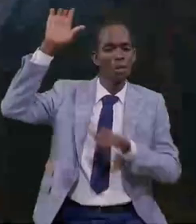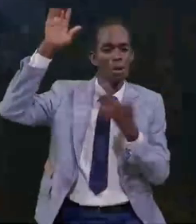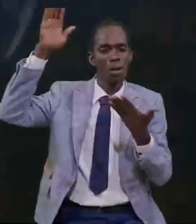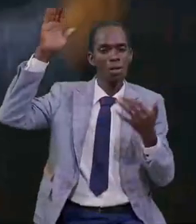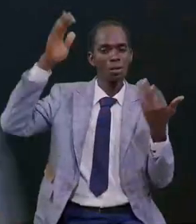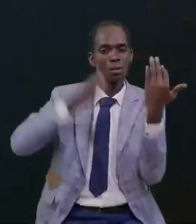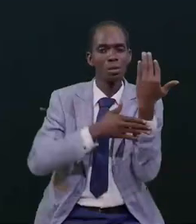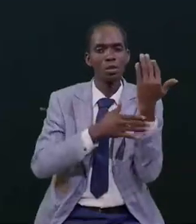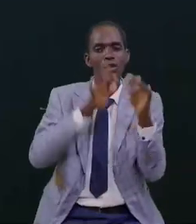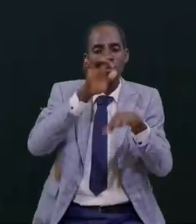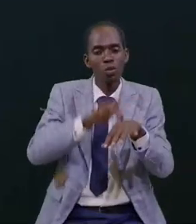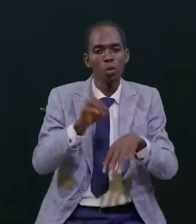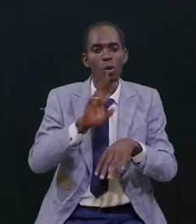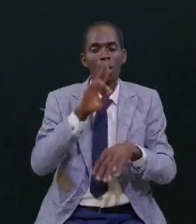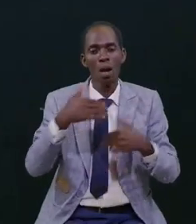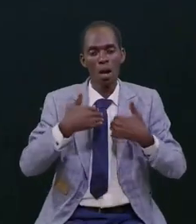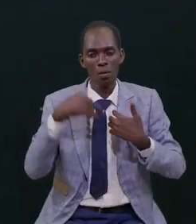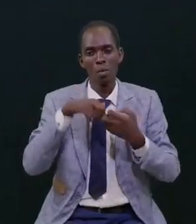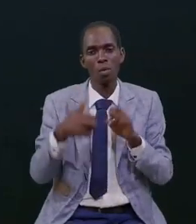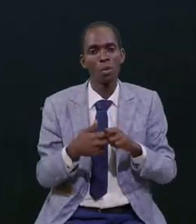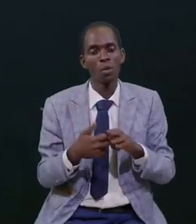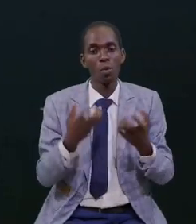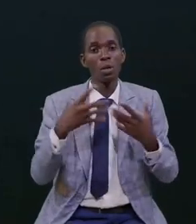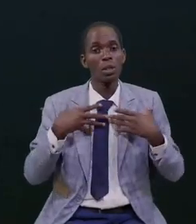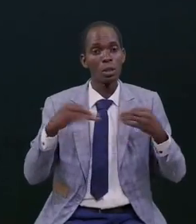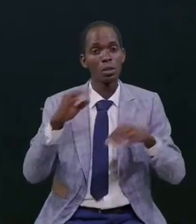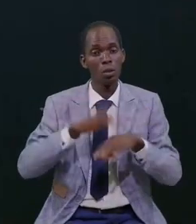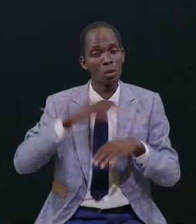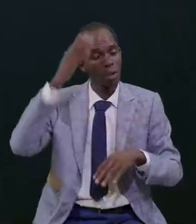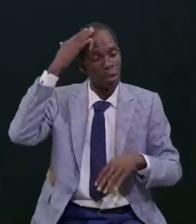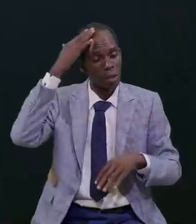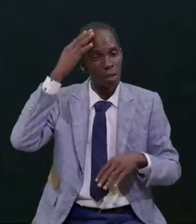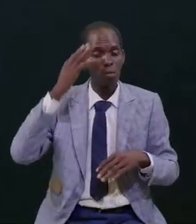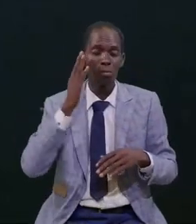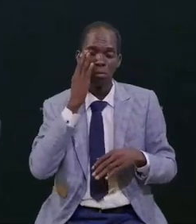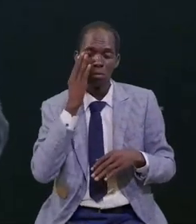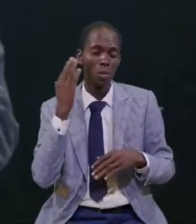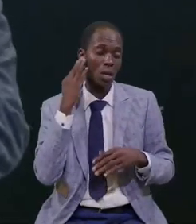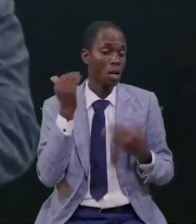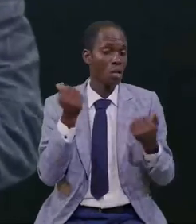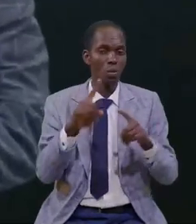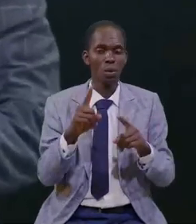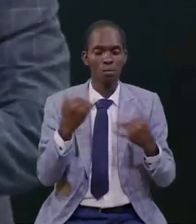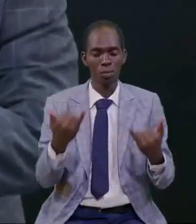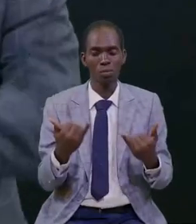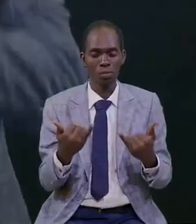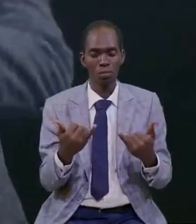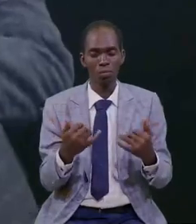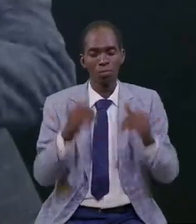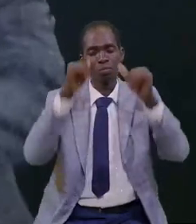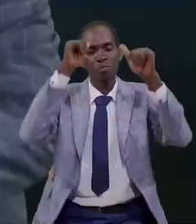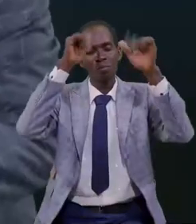défi en ligne partout père nous te